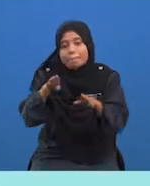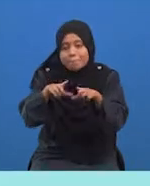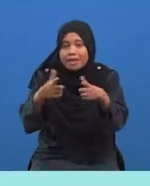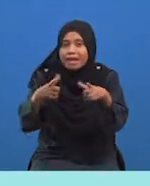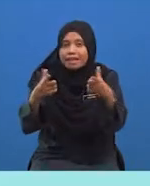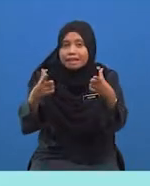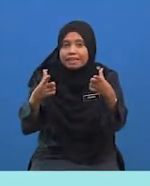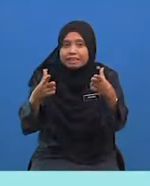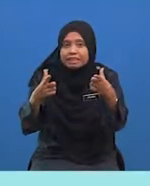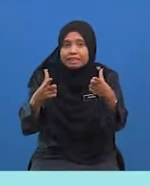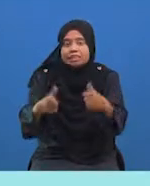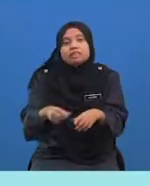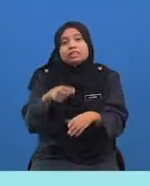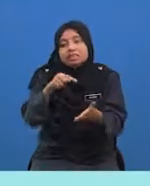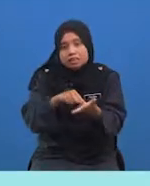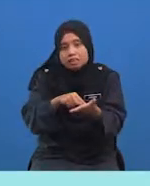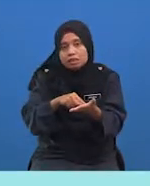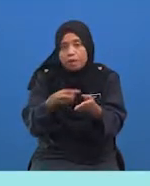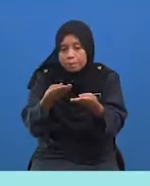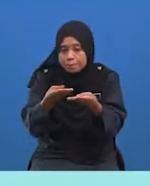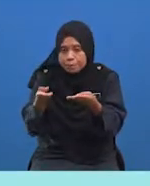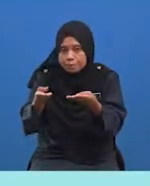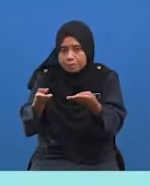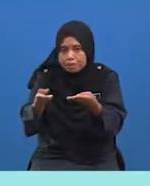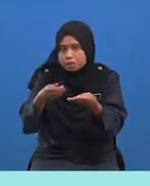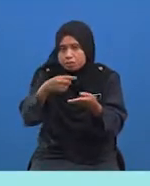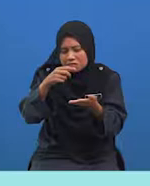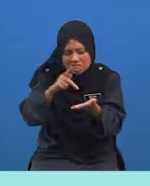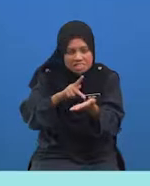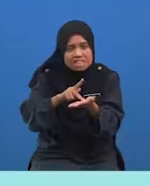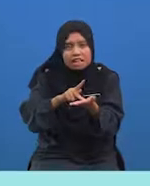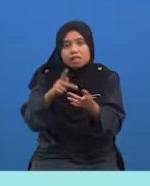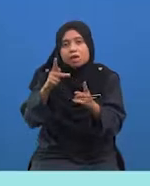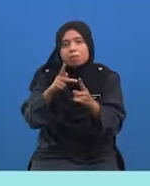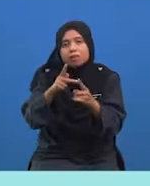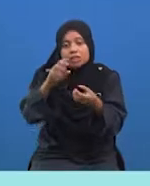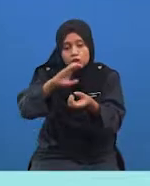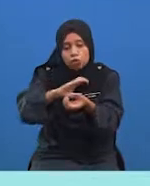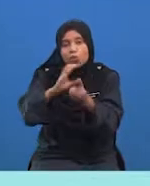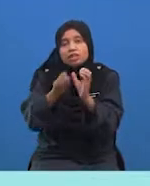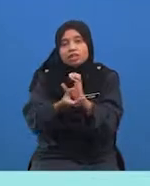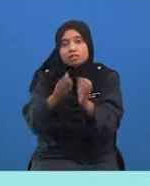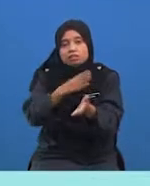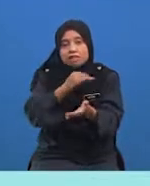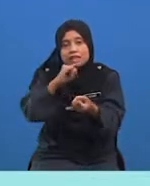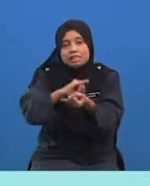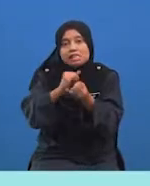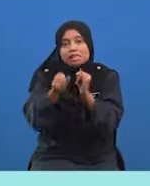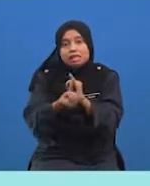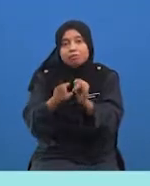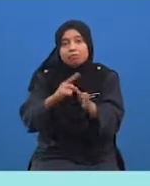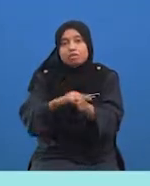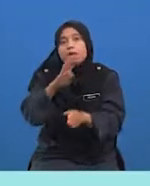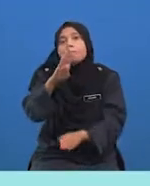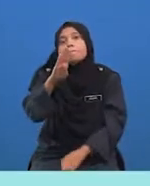dan garisan latitud ini memberi pengaruh yang besar kepada cuaca dan iklim di benua Asia.